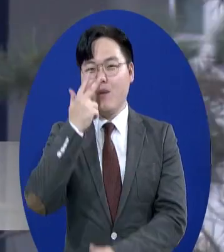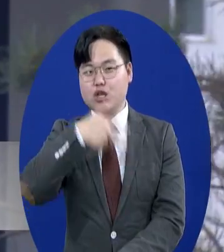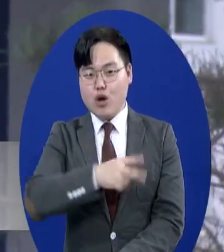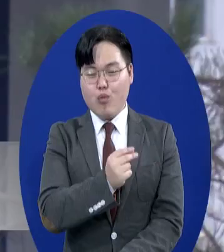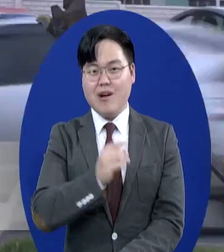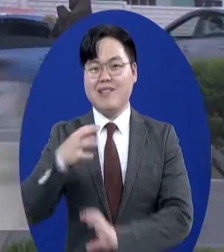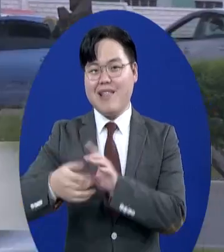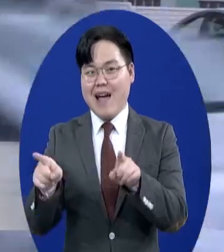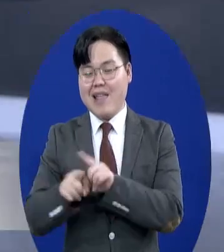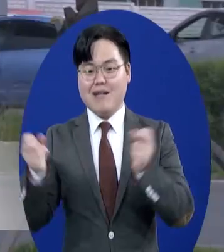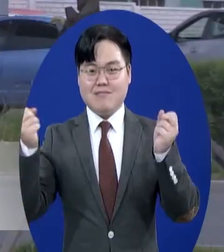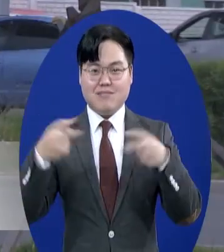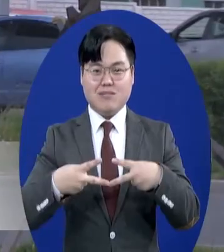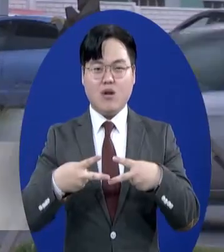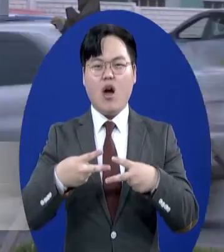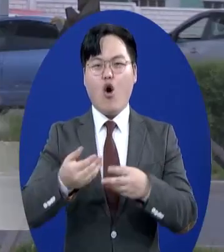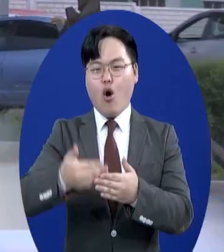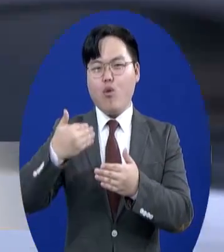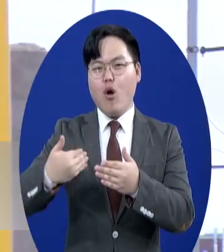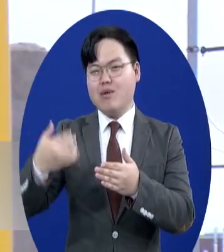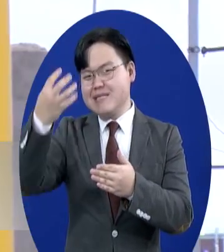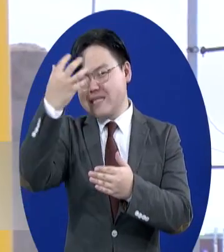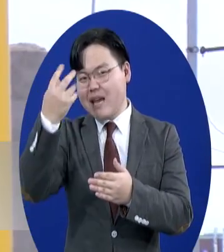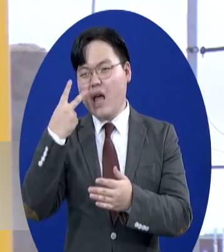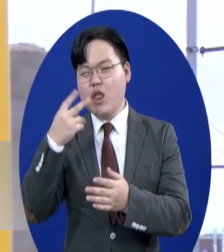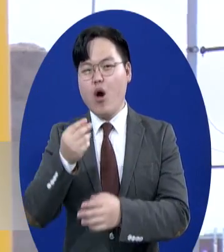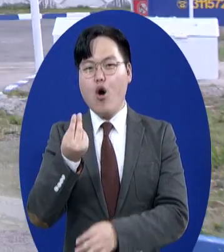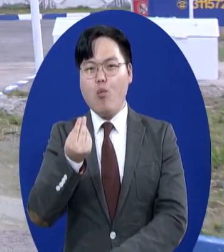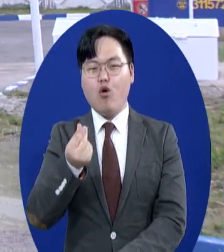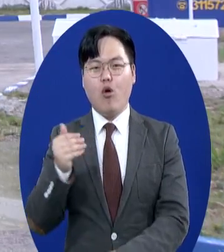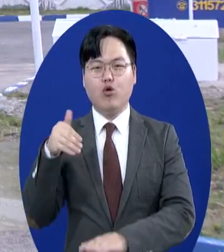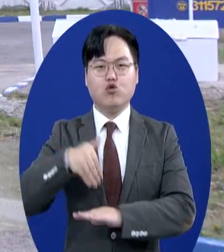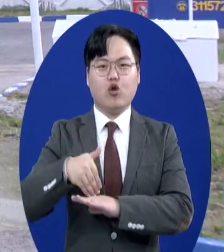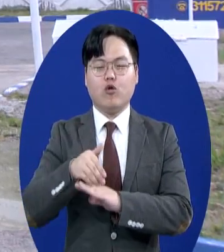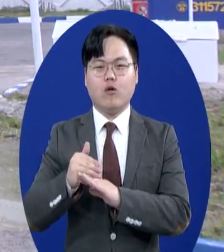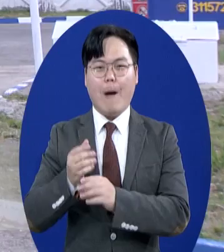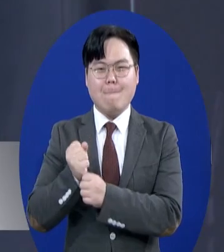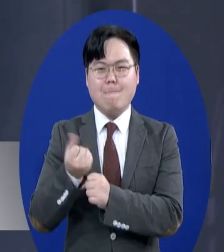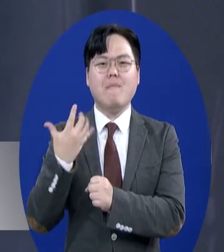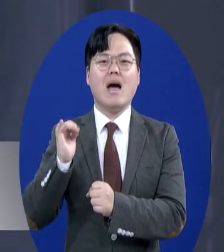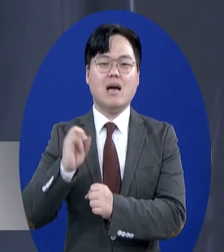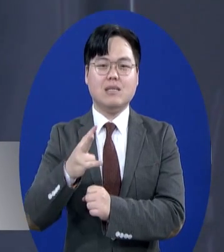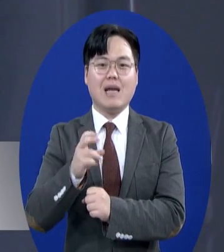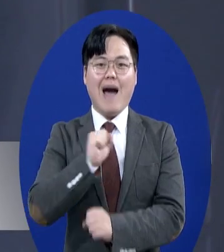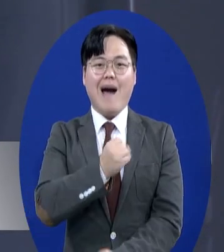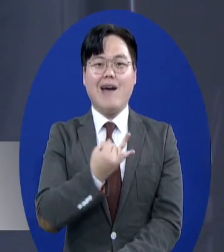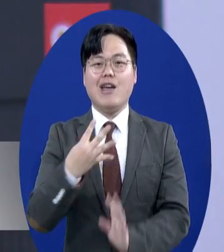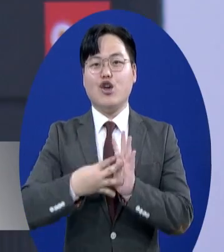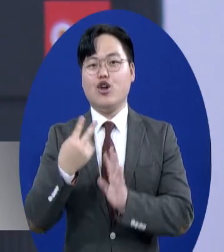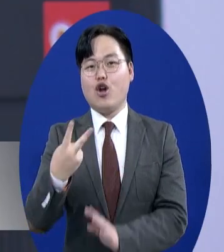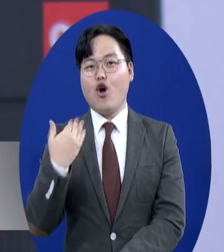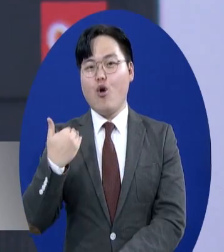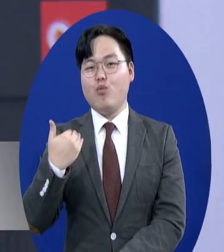үнэтэй уялдуулж, үнийн дарамт бууруулахаар үе үеийн засгийн газар үн тогтворжуулах бодлого хэрэгжүүлж ирсэн. Үр дүнд нь хөлөөрөө тогтоосон үед AE92 шатхууны